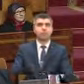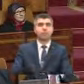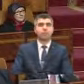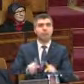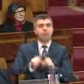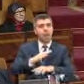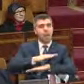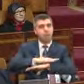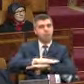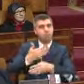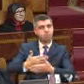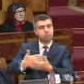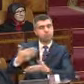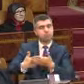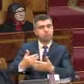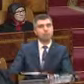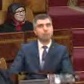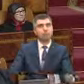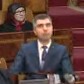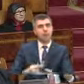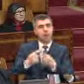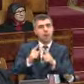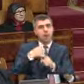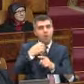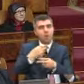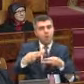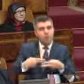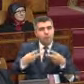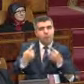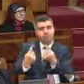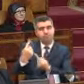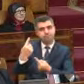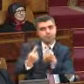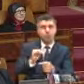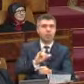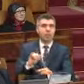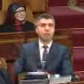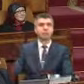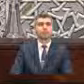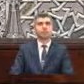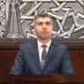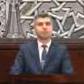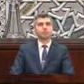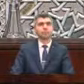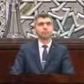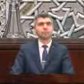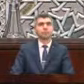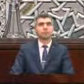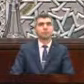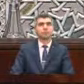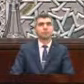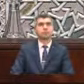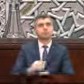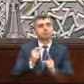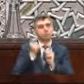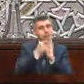شوية الأسلوب، ماش ما نتهكموا على شي واحد وما نزيدوش على بعضياتنا. شكرا السيد الرئيس. شكرا. الملاحظات ديالكم غادي